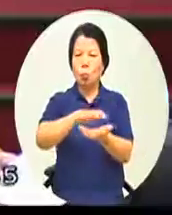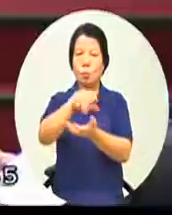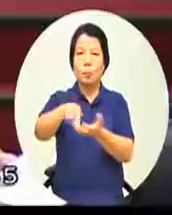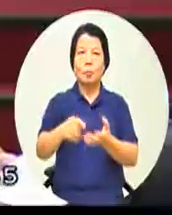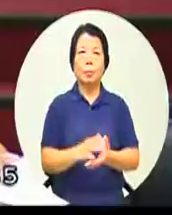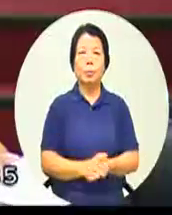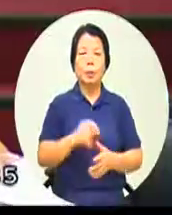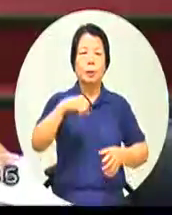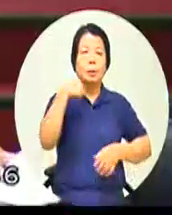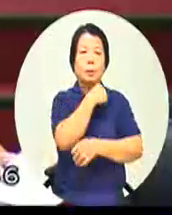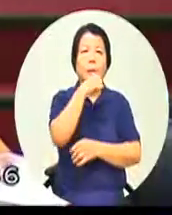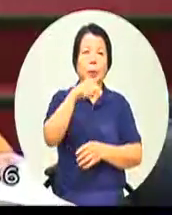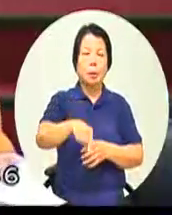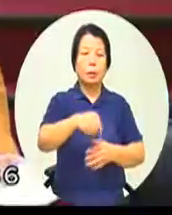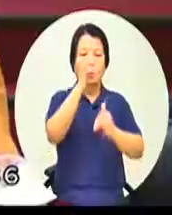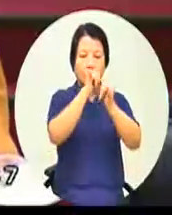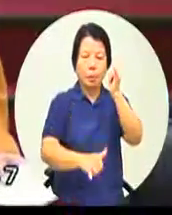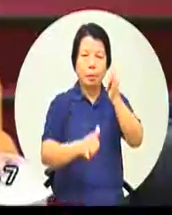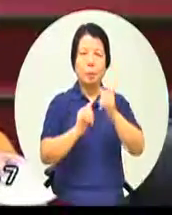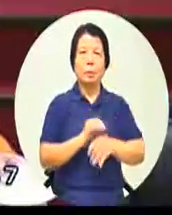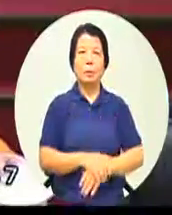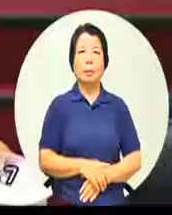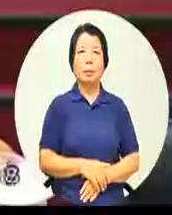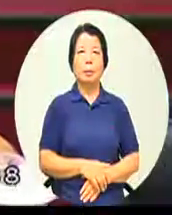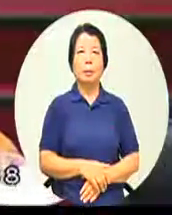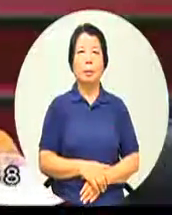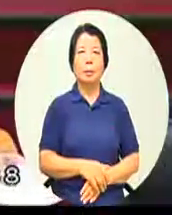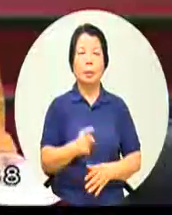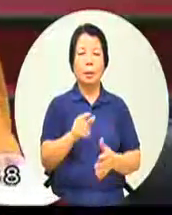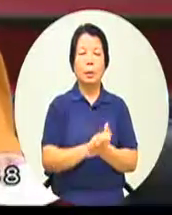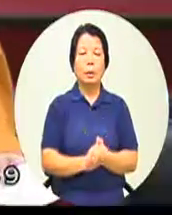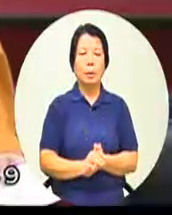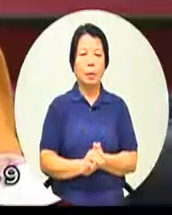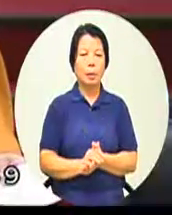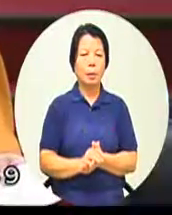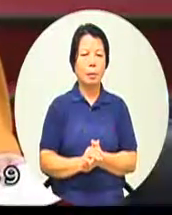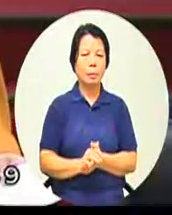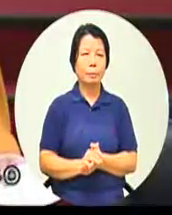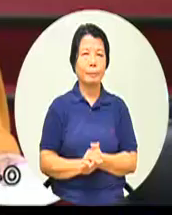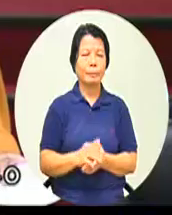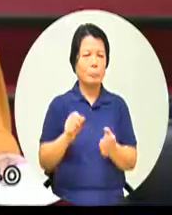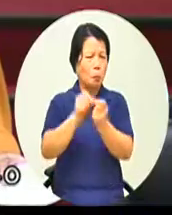咱的台湾的历史啊，无偌久尔，